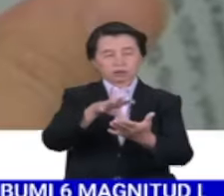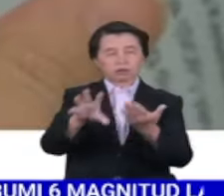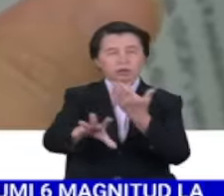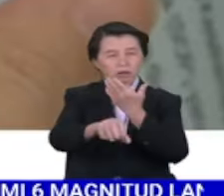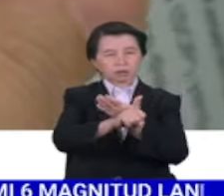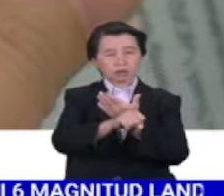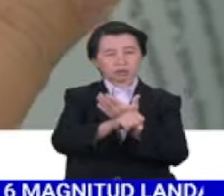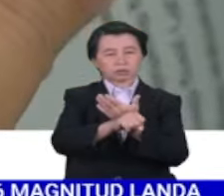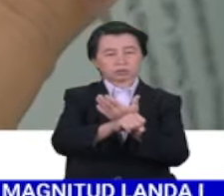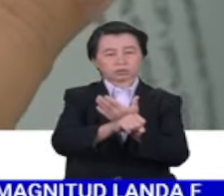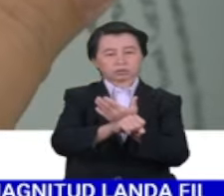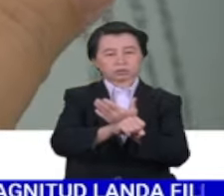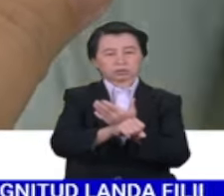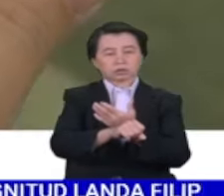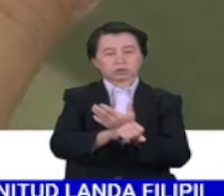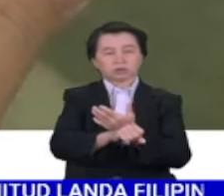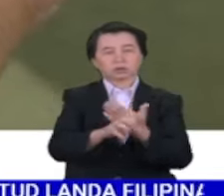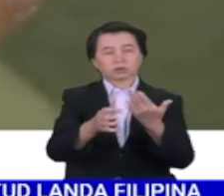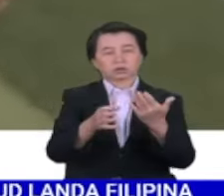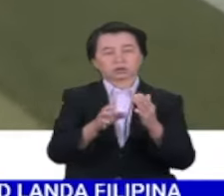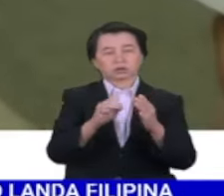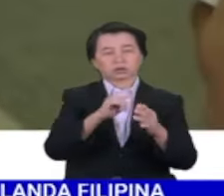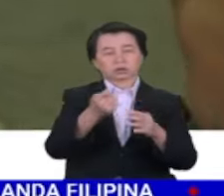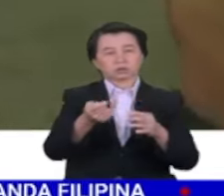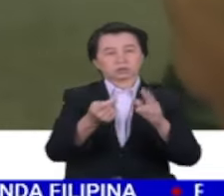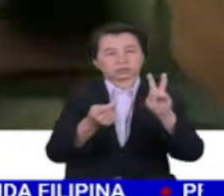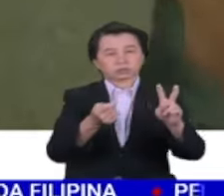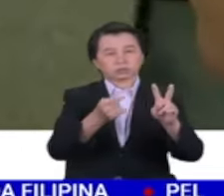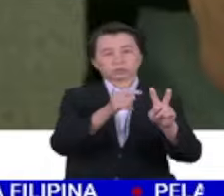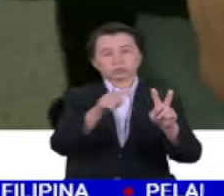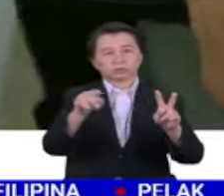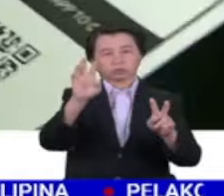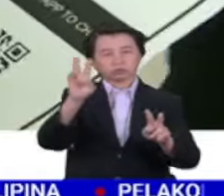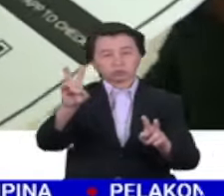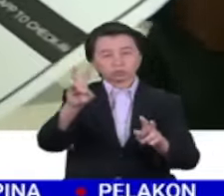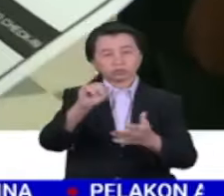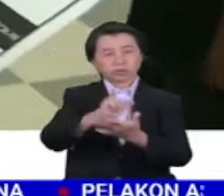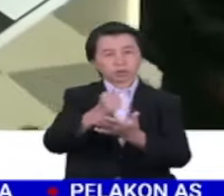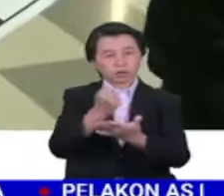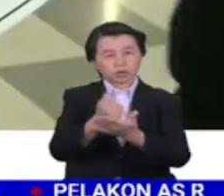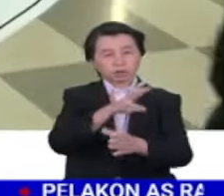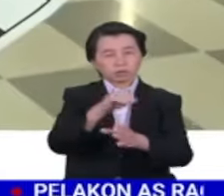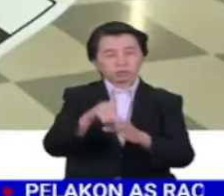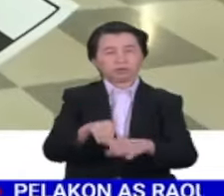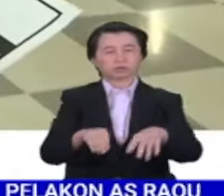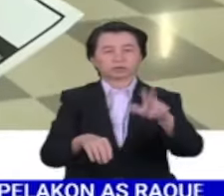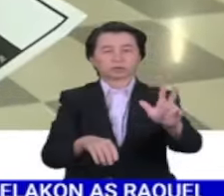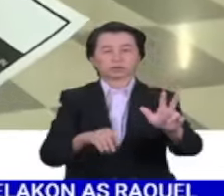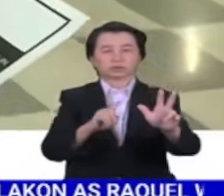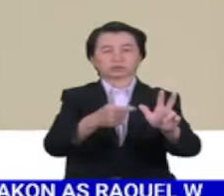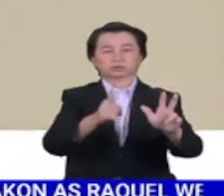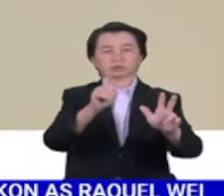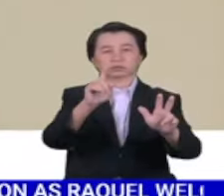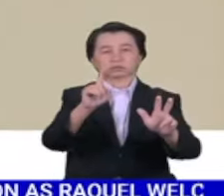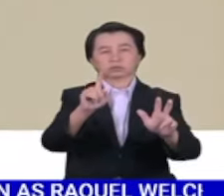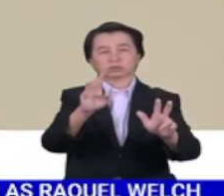mazhah terus yaitu antara dua hingga 7 account melibatkan 3.18